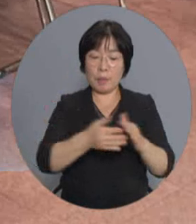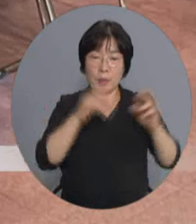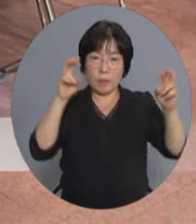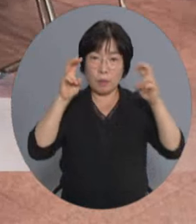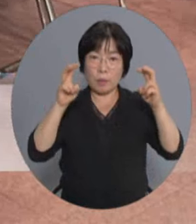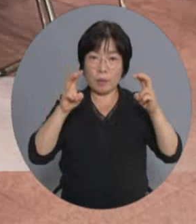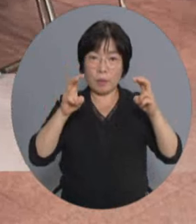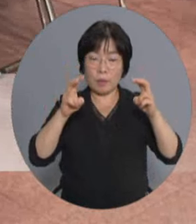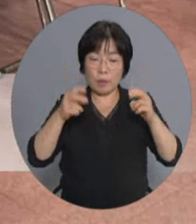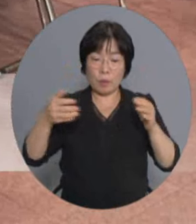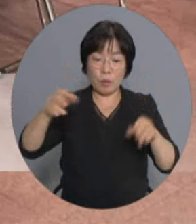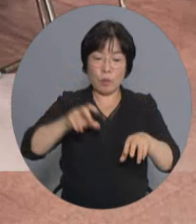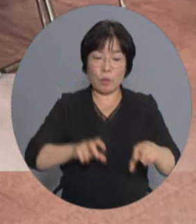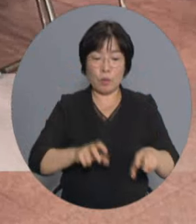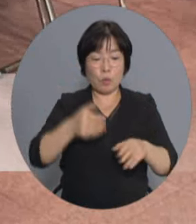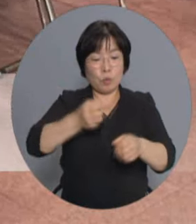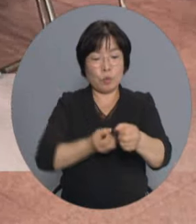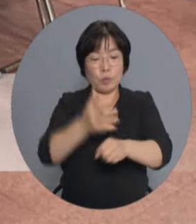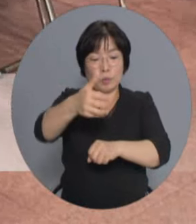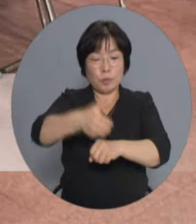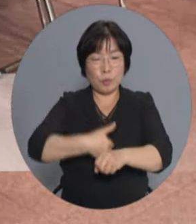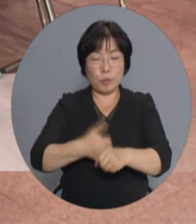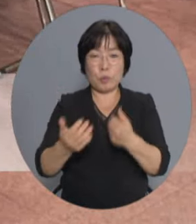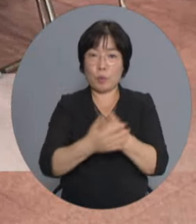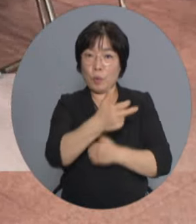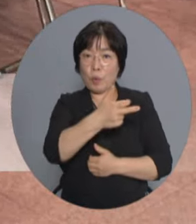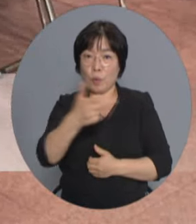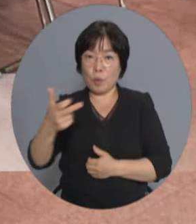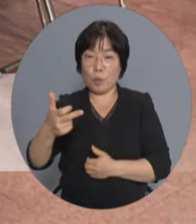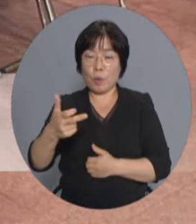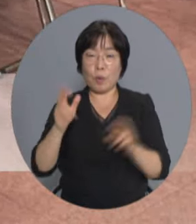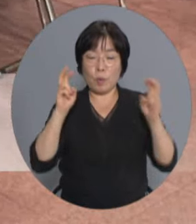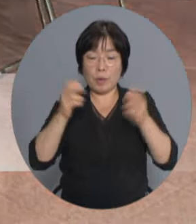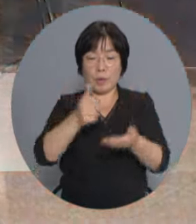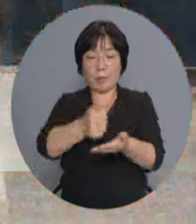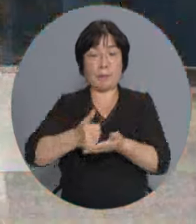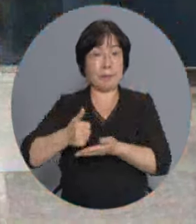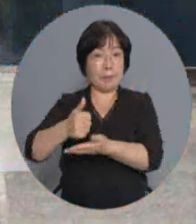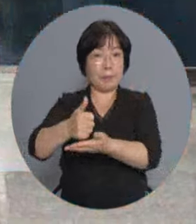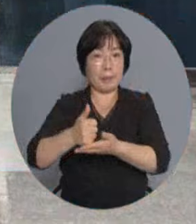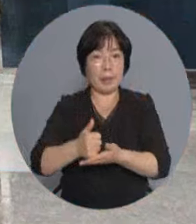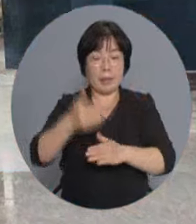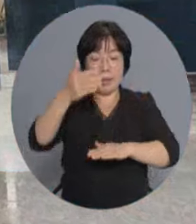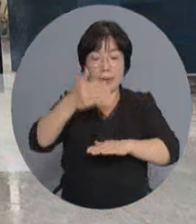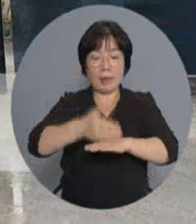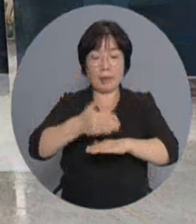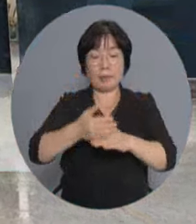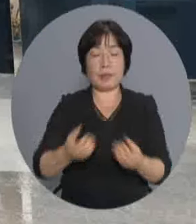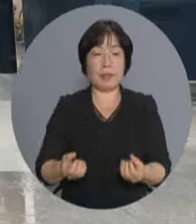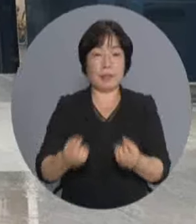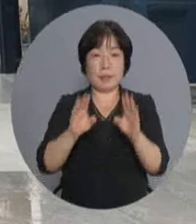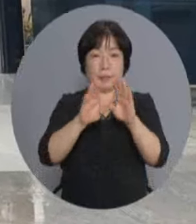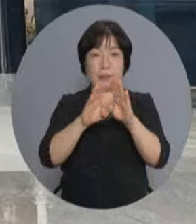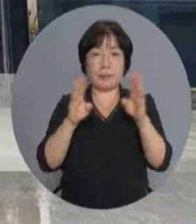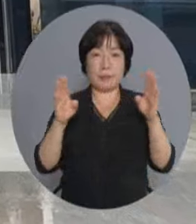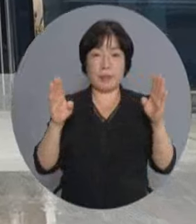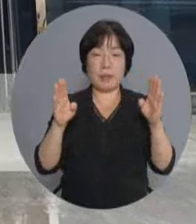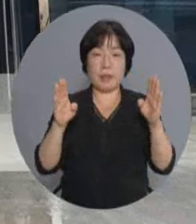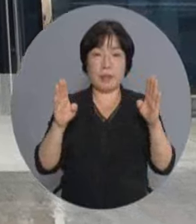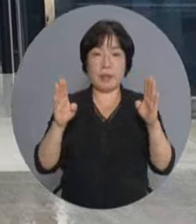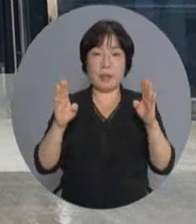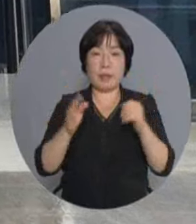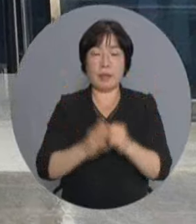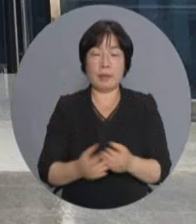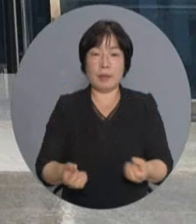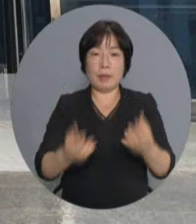여수광양항만공사가 광양항 물동량 기여도가 높은 해운얼라이언스 소속 선사를 초청해 감사 행사를 개최했습니다.